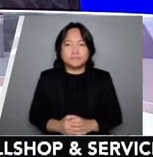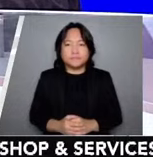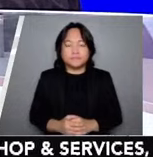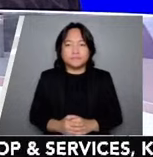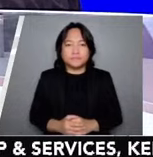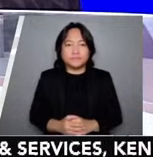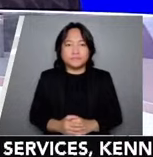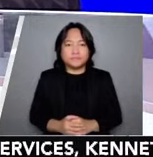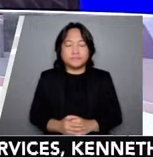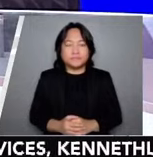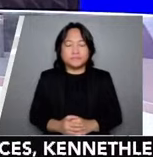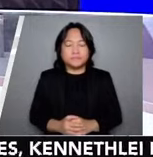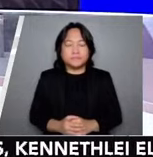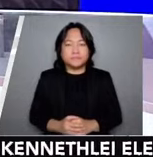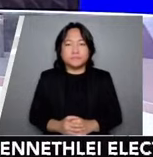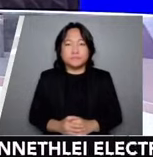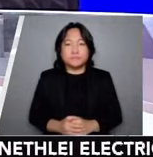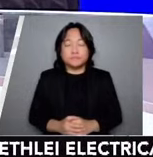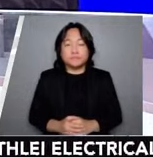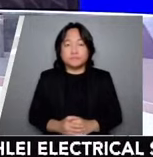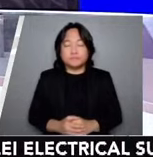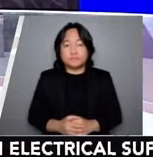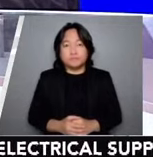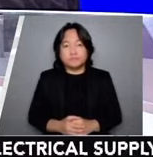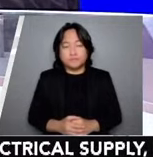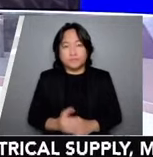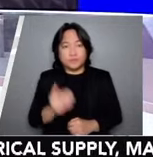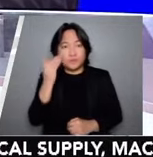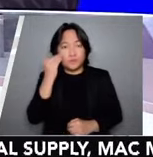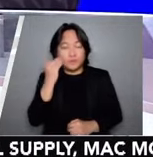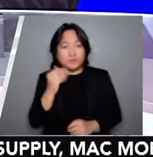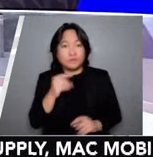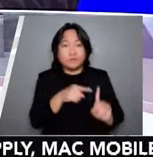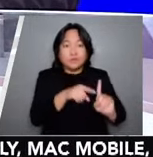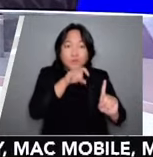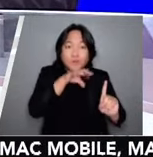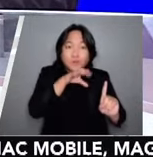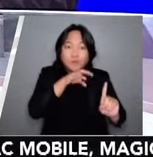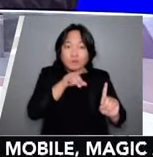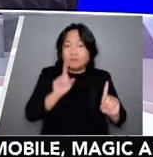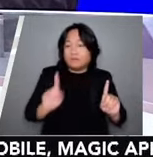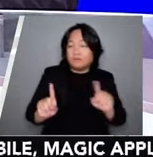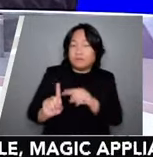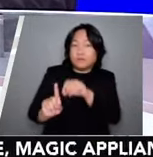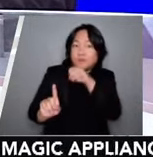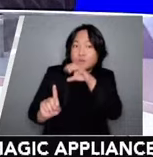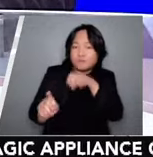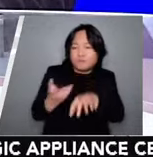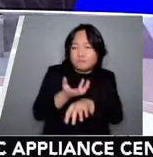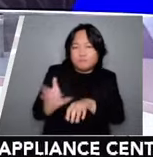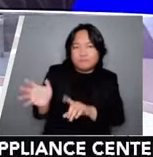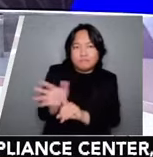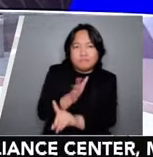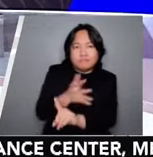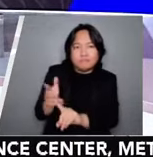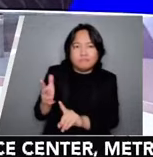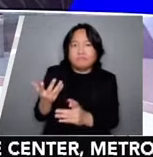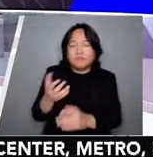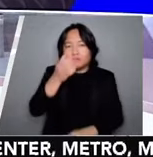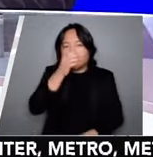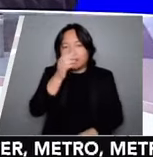Samantala, binudol umano ng isang lola ang isa ring lola sa Talisay, Cebu. Sa Cebu rin at Davao City naman, nahuli ka